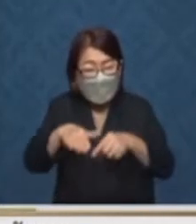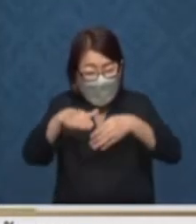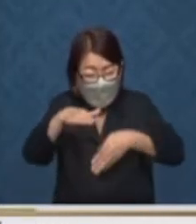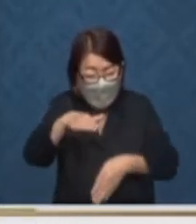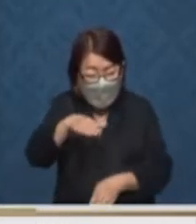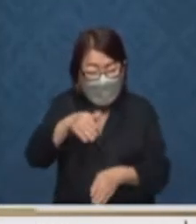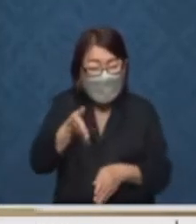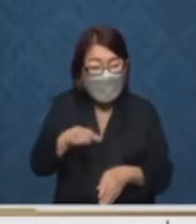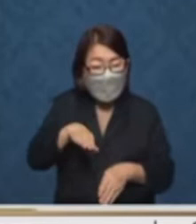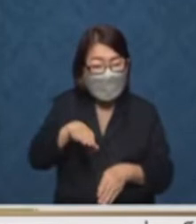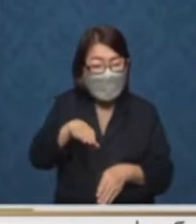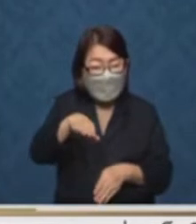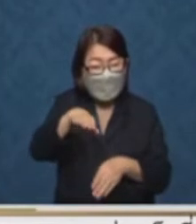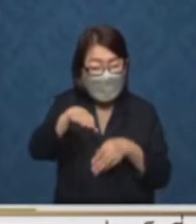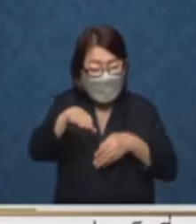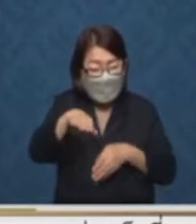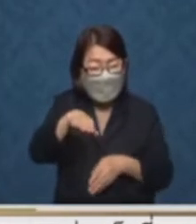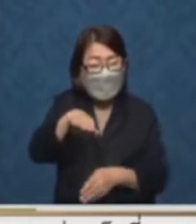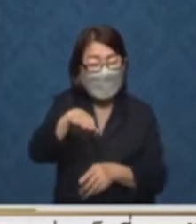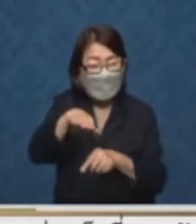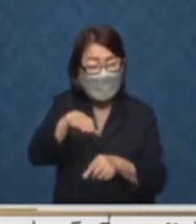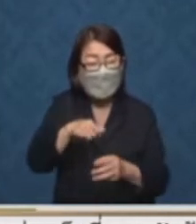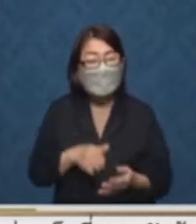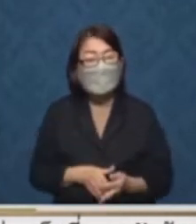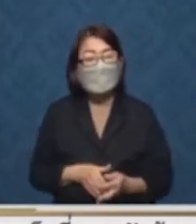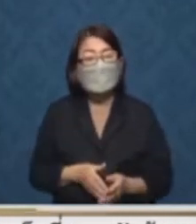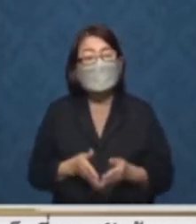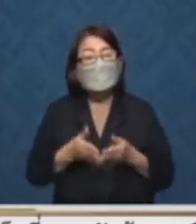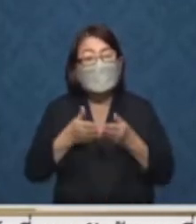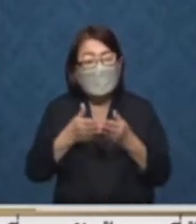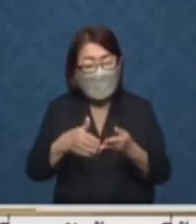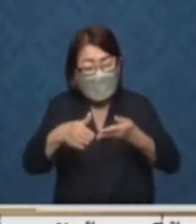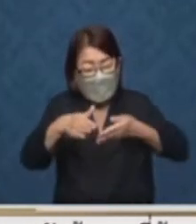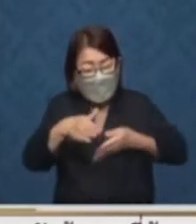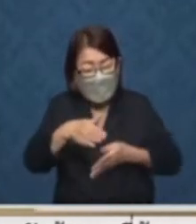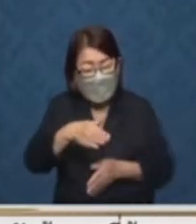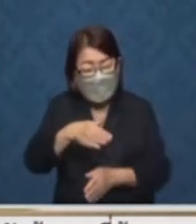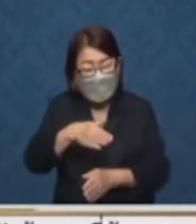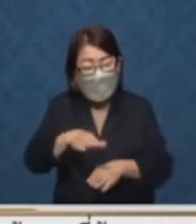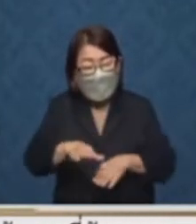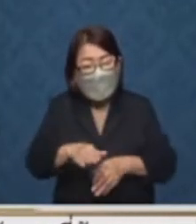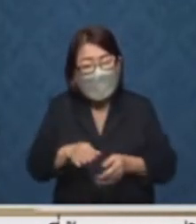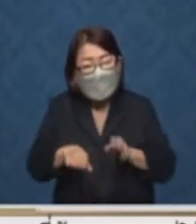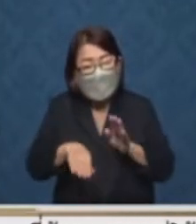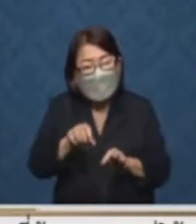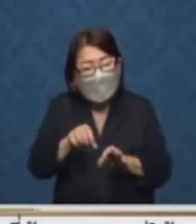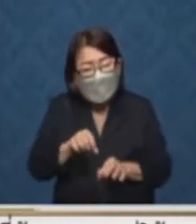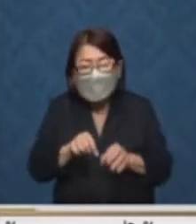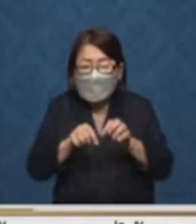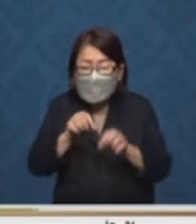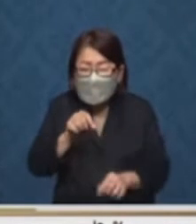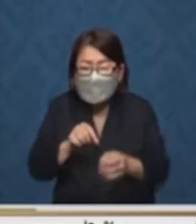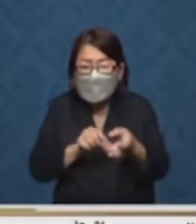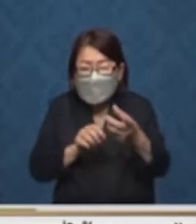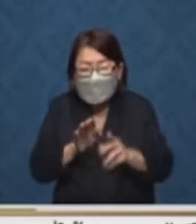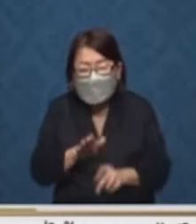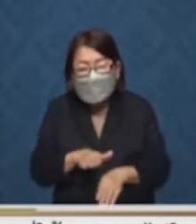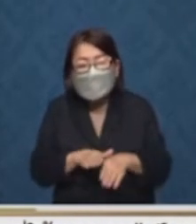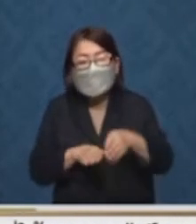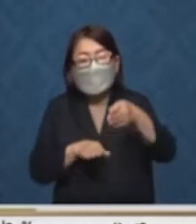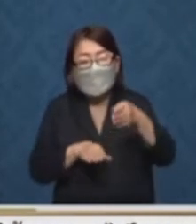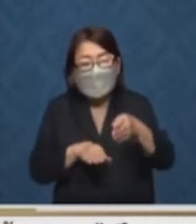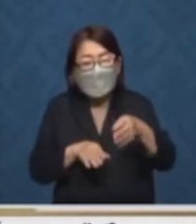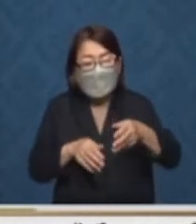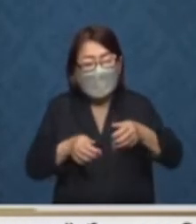านเวลาเรือดำน้ำเนี่ยมันเรือน้ำไทยนะครับมันดำได้ไม่นานหรอก20วันต้องโผล่เรือลำนี้ก็จะไปจอดอยู่กลางท